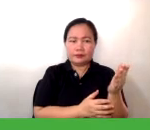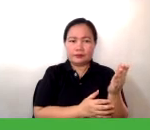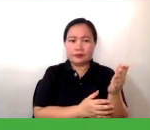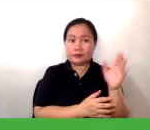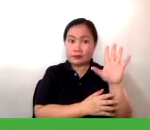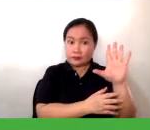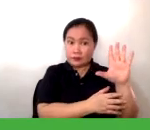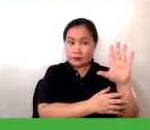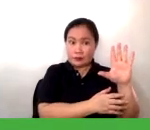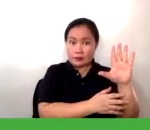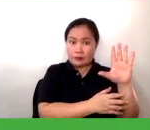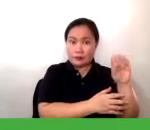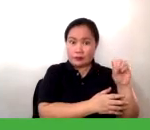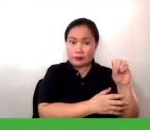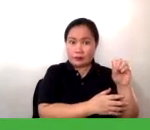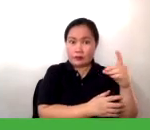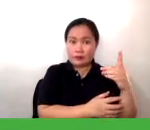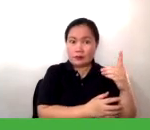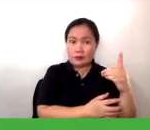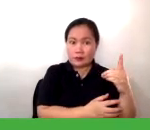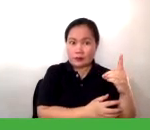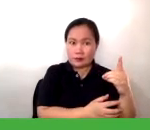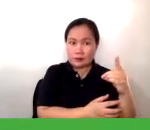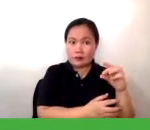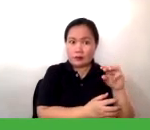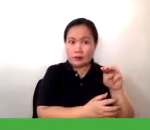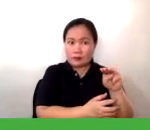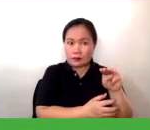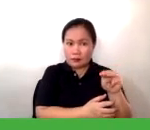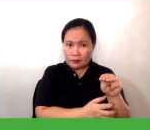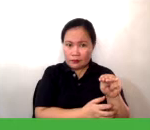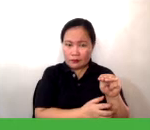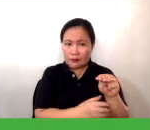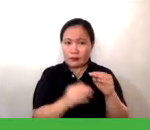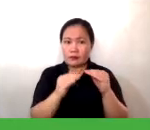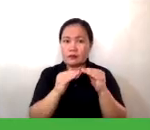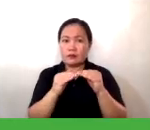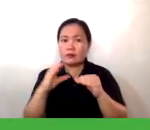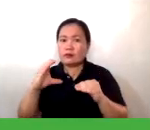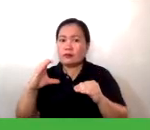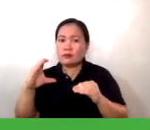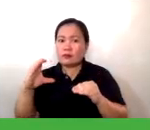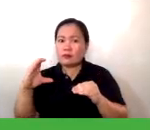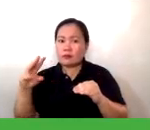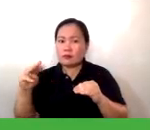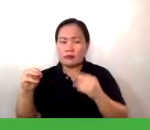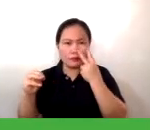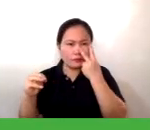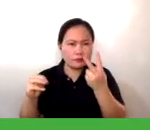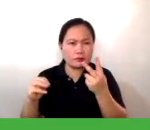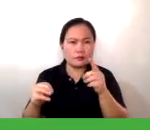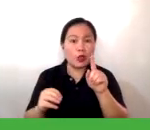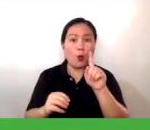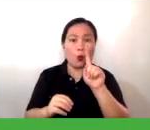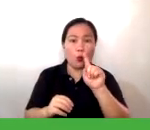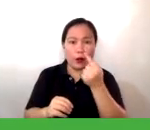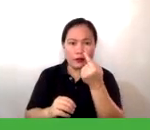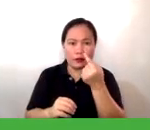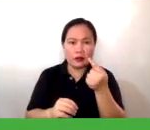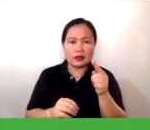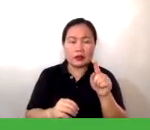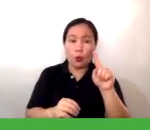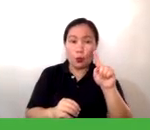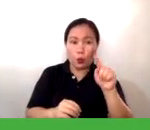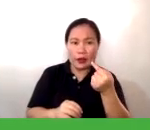here 50 decimeters to centimeters. So, simula naman dito, papunta dito. So,